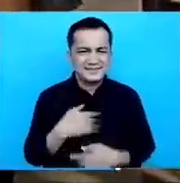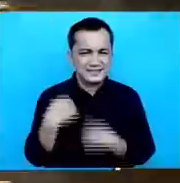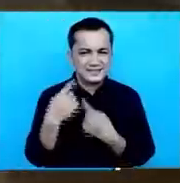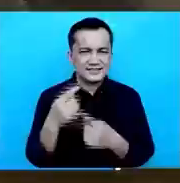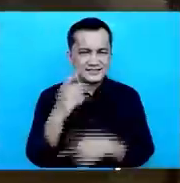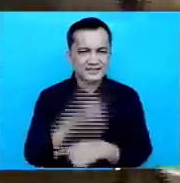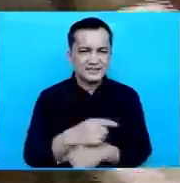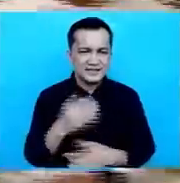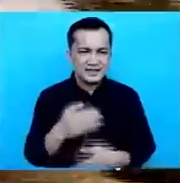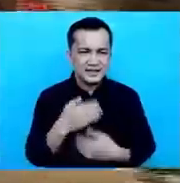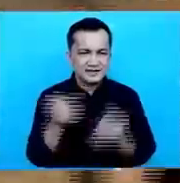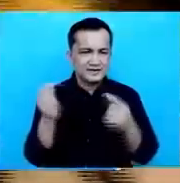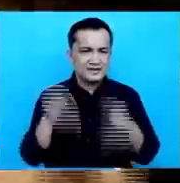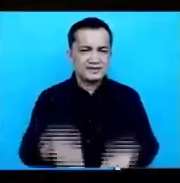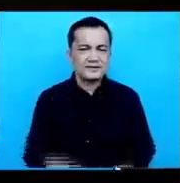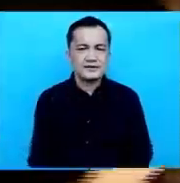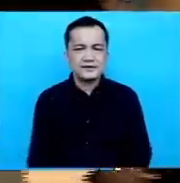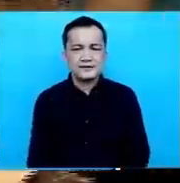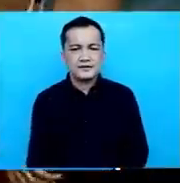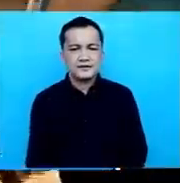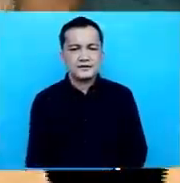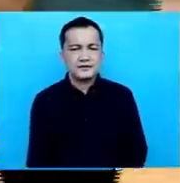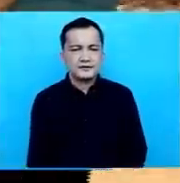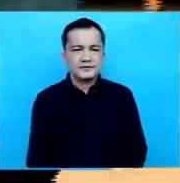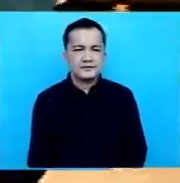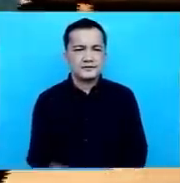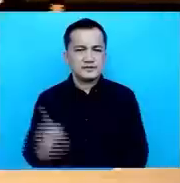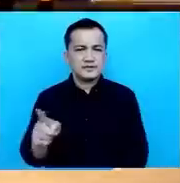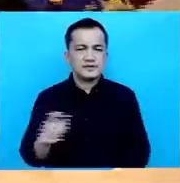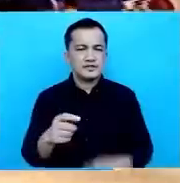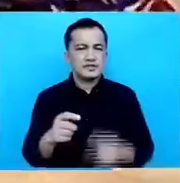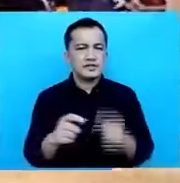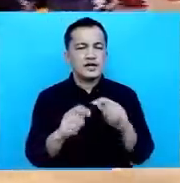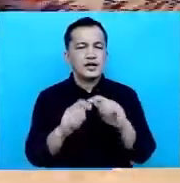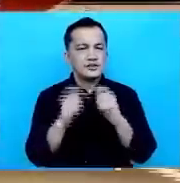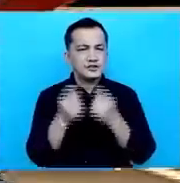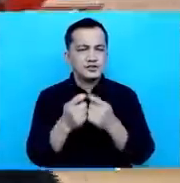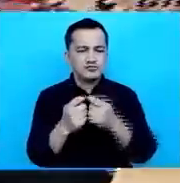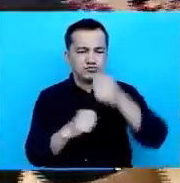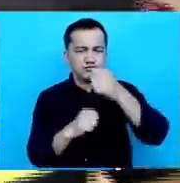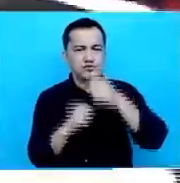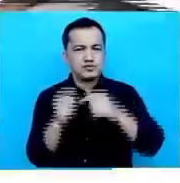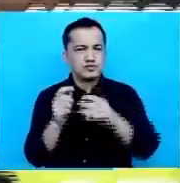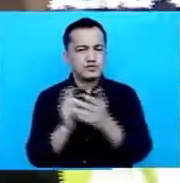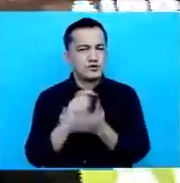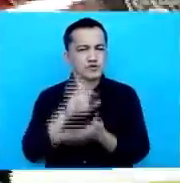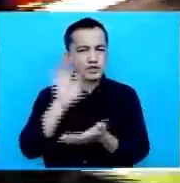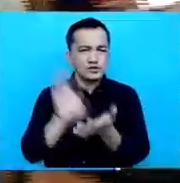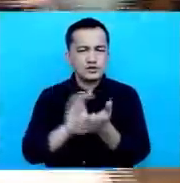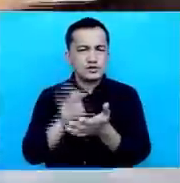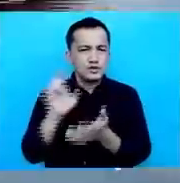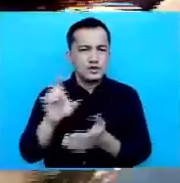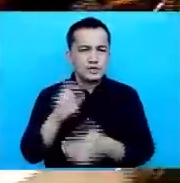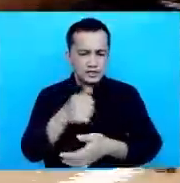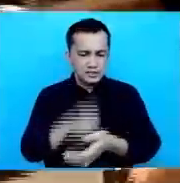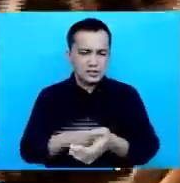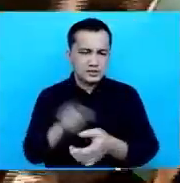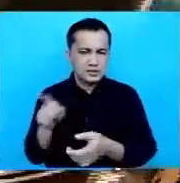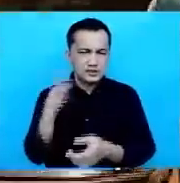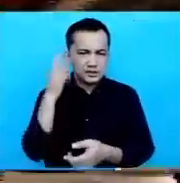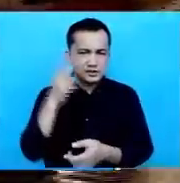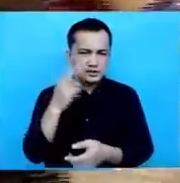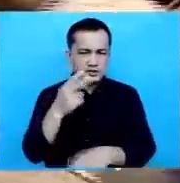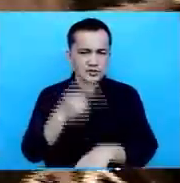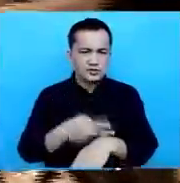be here. Isa sa mga poste ng Team Argentina si Scola at isa sa mga dahilan kung bakit sila nanalo ng dalawang